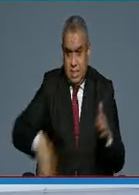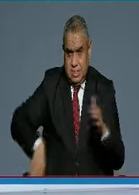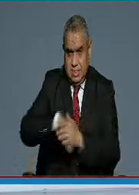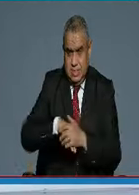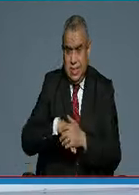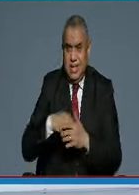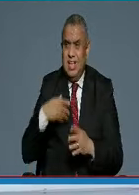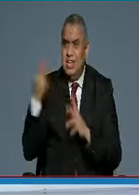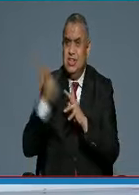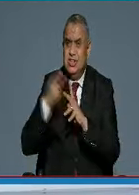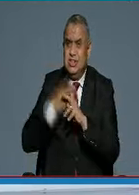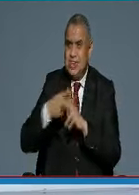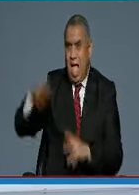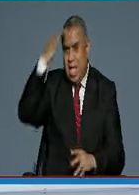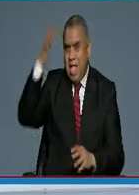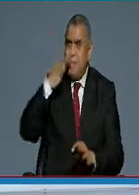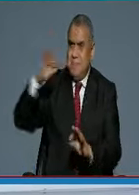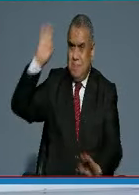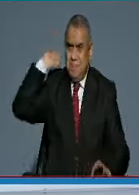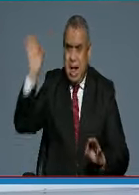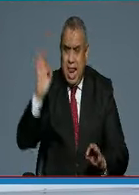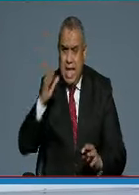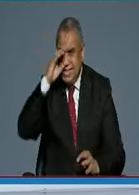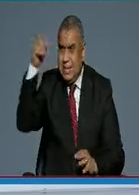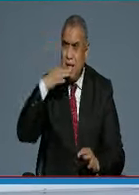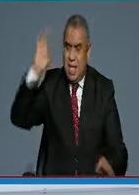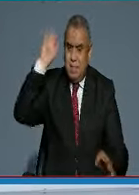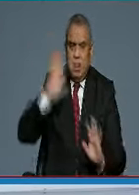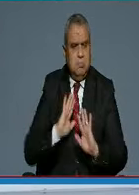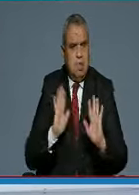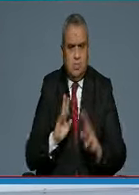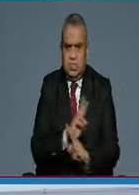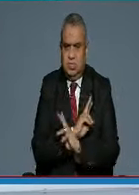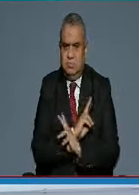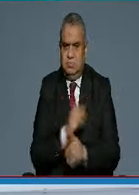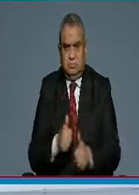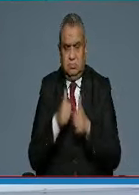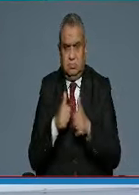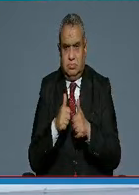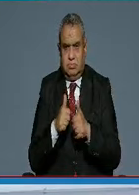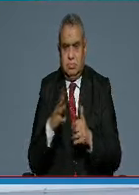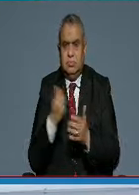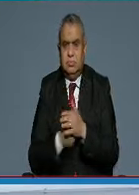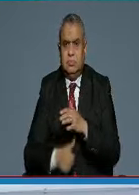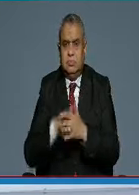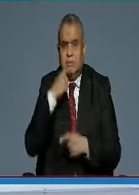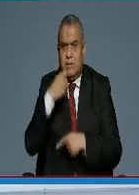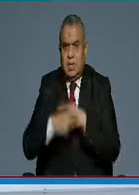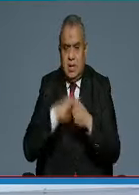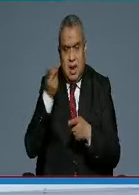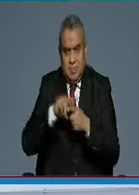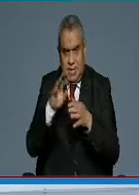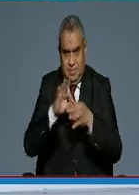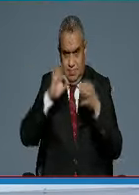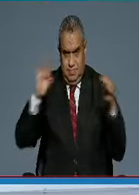لجمهور ولا راح عمل لقطه ولا راح عمل اي حاجه وبالمناسبه انا هفضل اقول بالمناسبه كله الكلام بيجيب ب بعضه